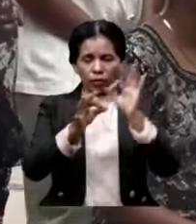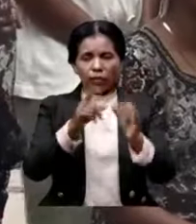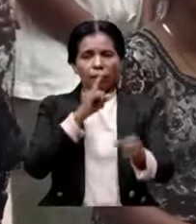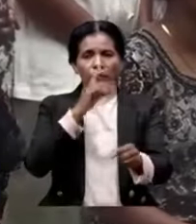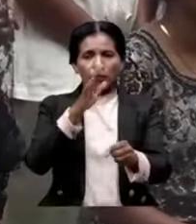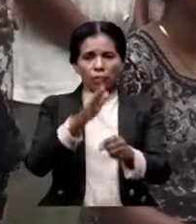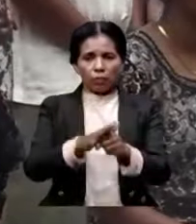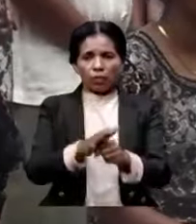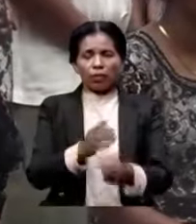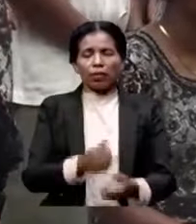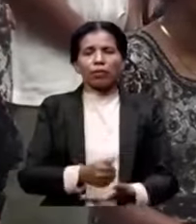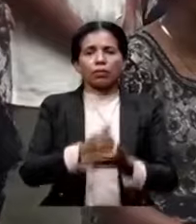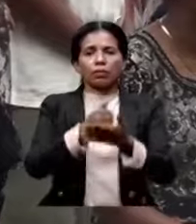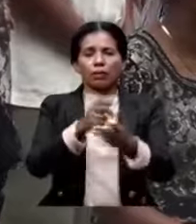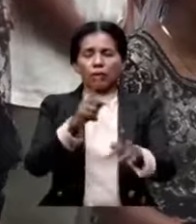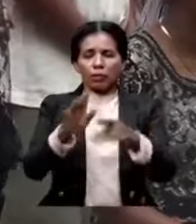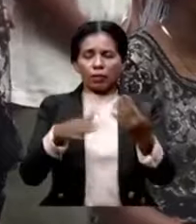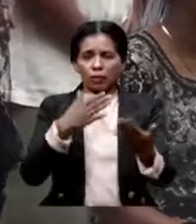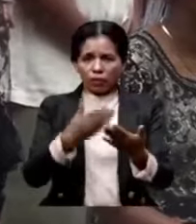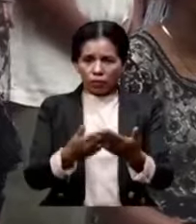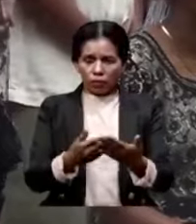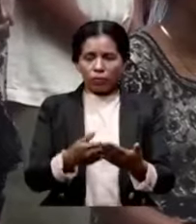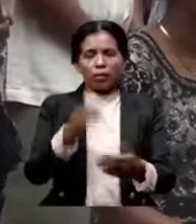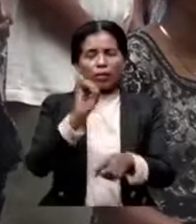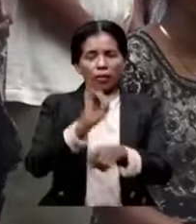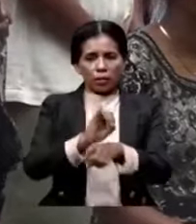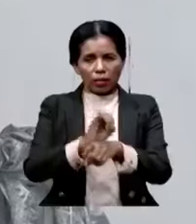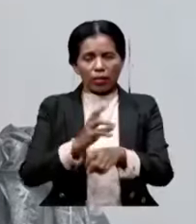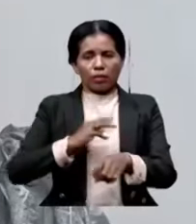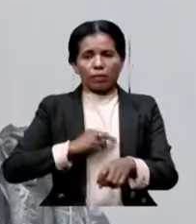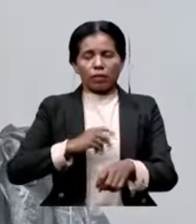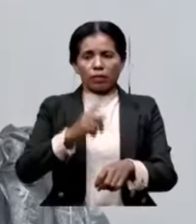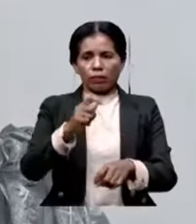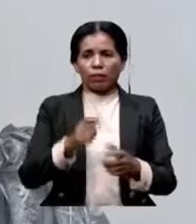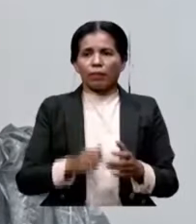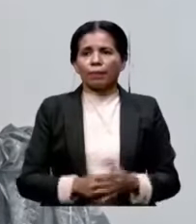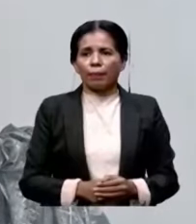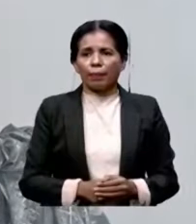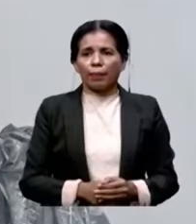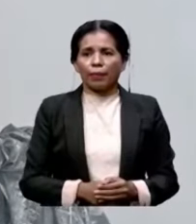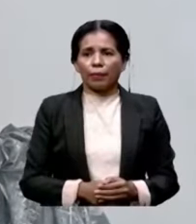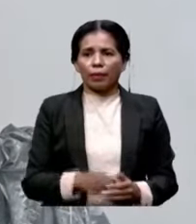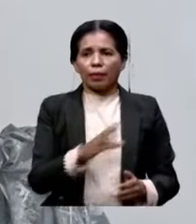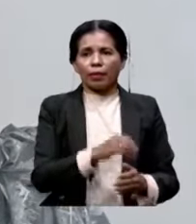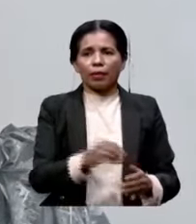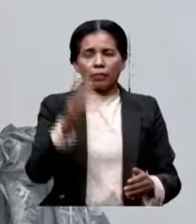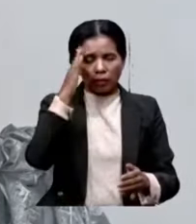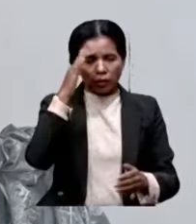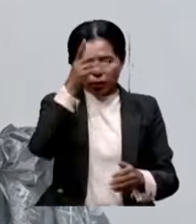sai bibiatan nebe dia basarani sira iha paro kere fere. Paro kia kudeli atu kudeli